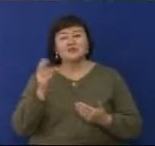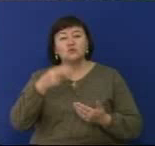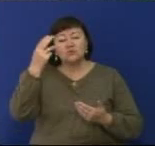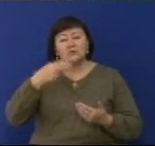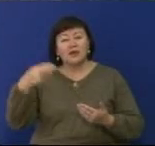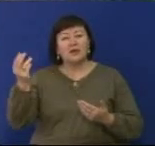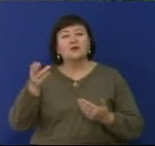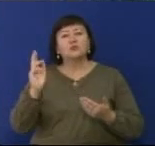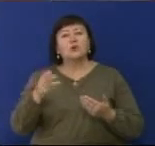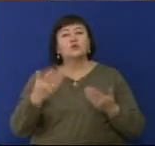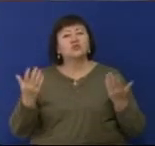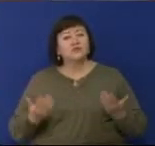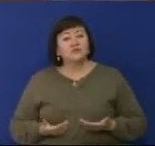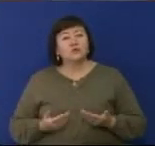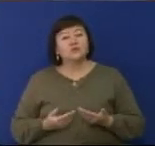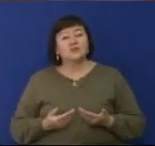проживания